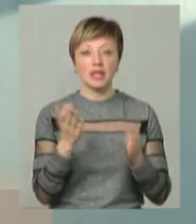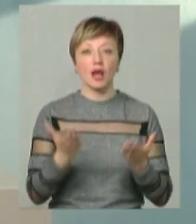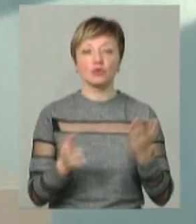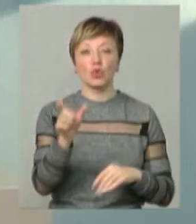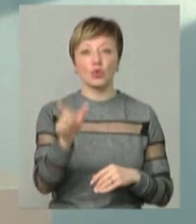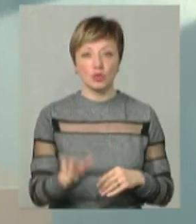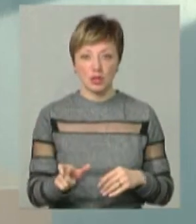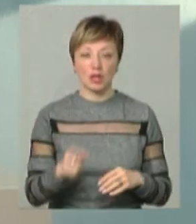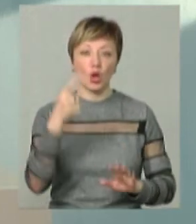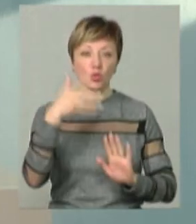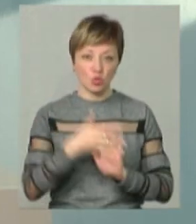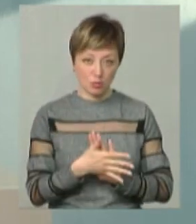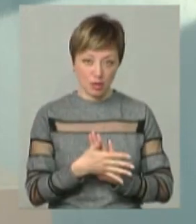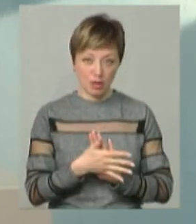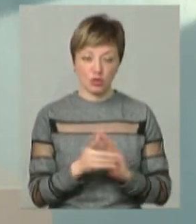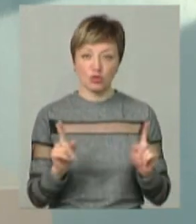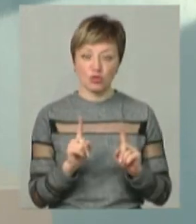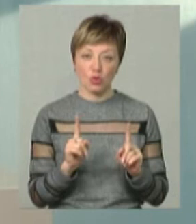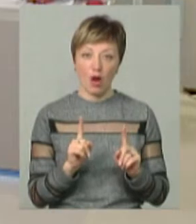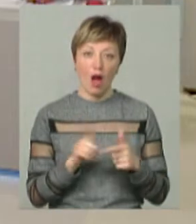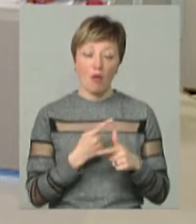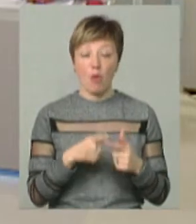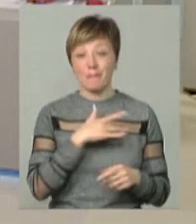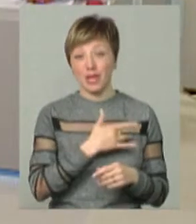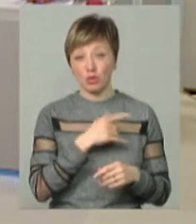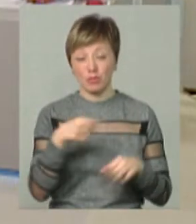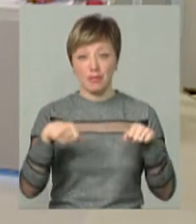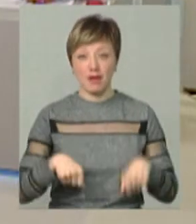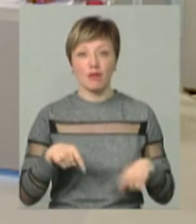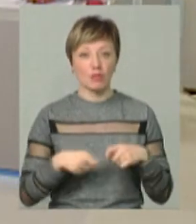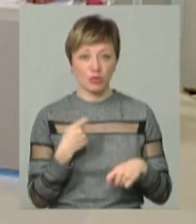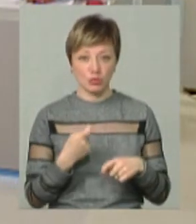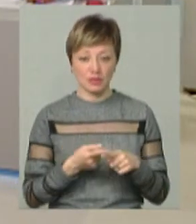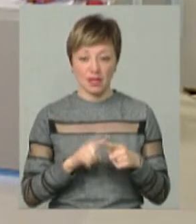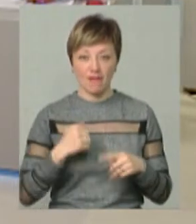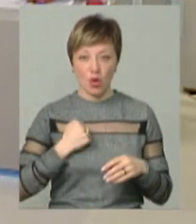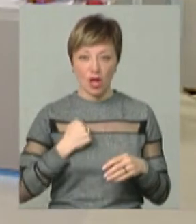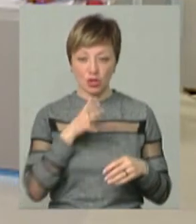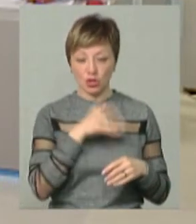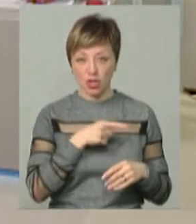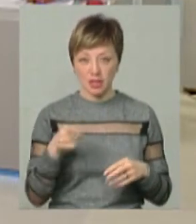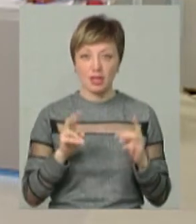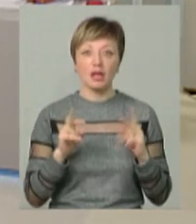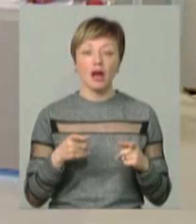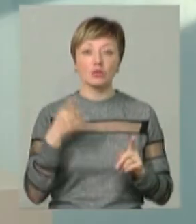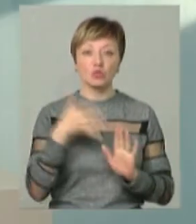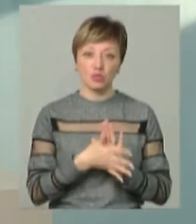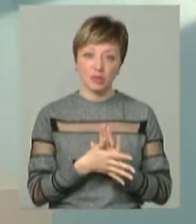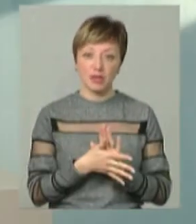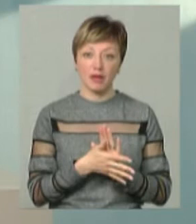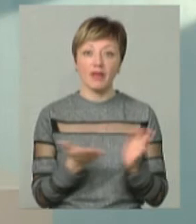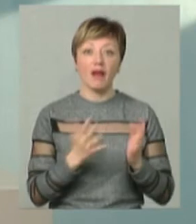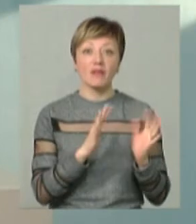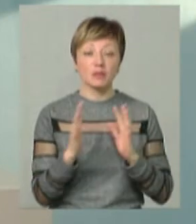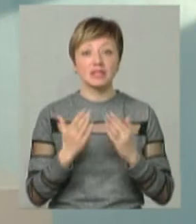людина розуміє, що або підозрює, що її права порушуються у цей воєнний час, от як її зрозуміти, у